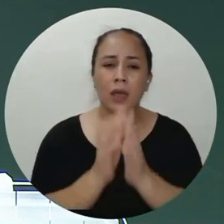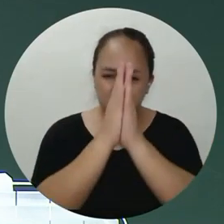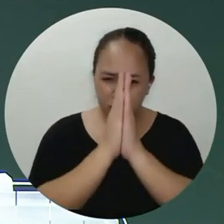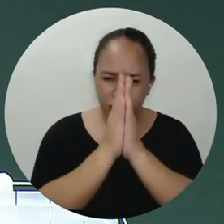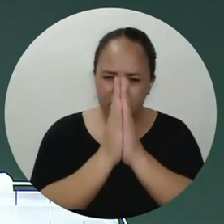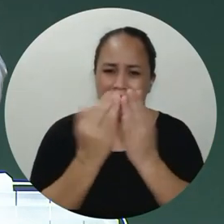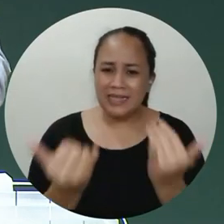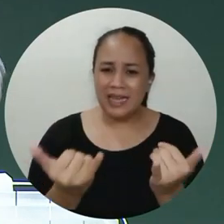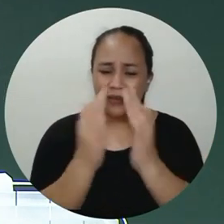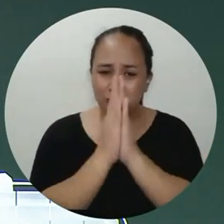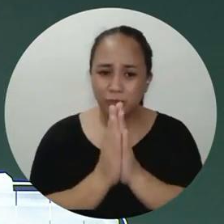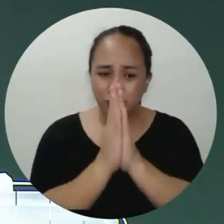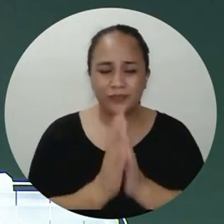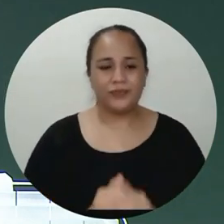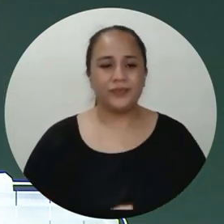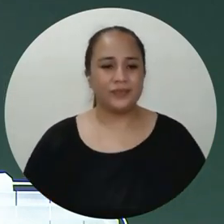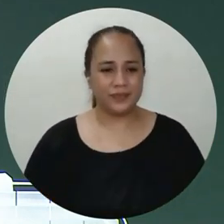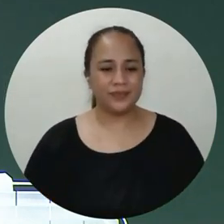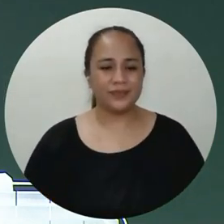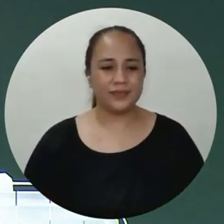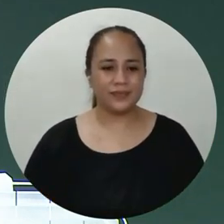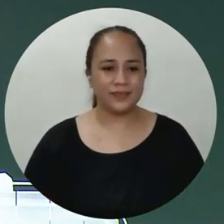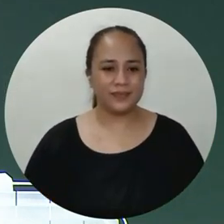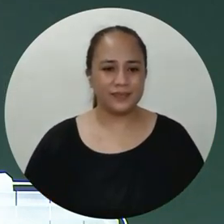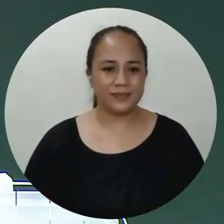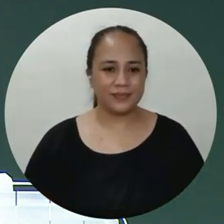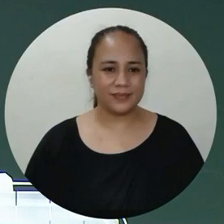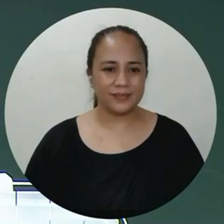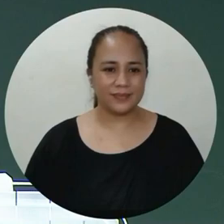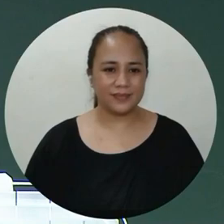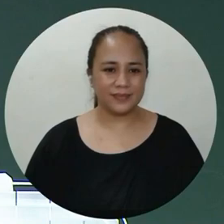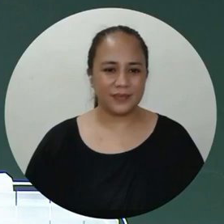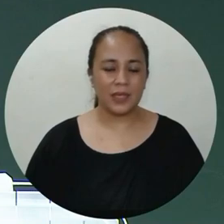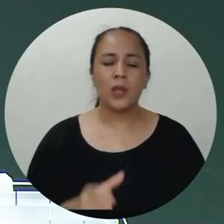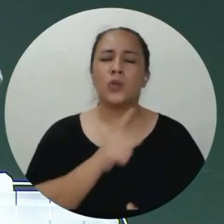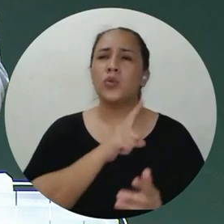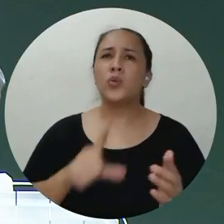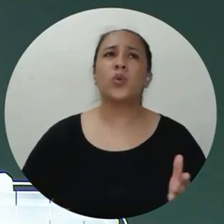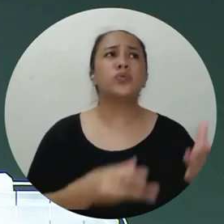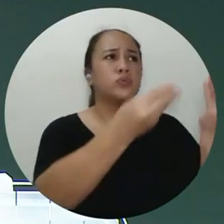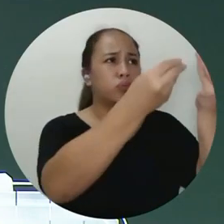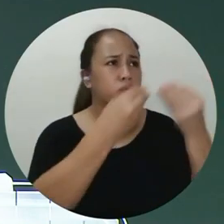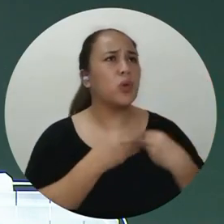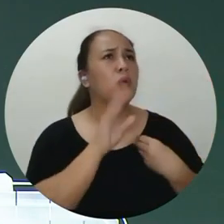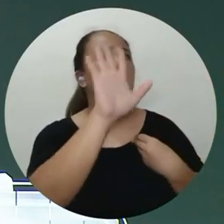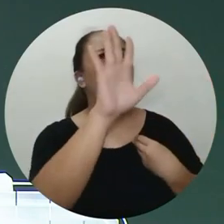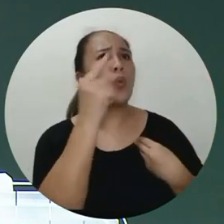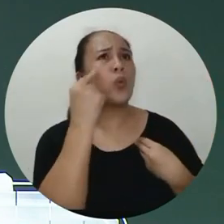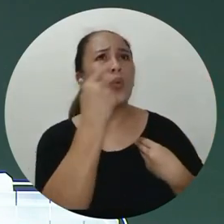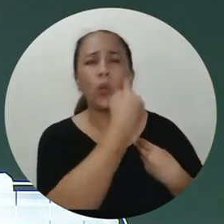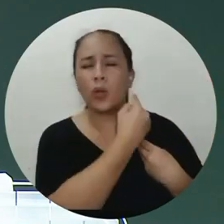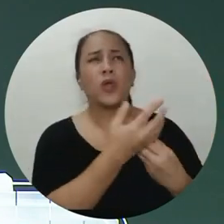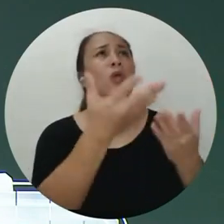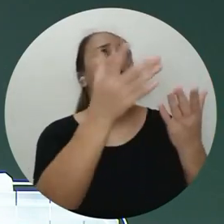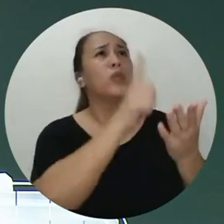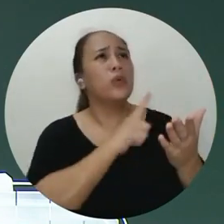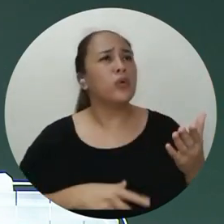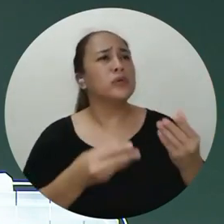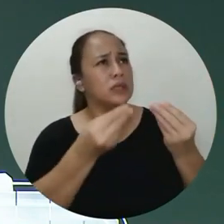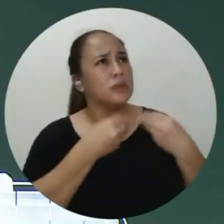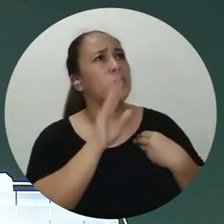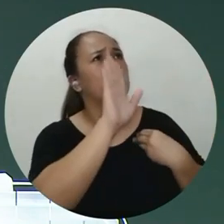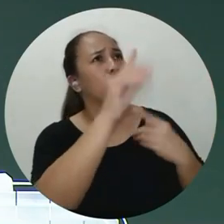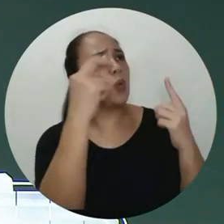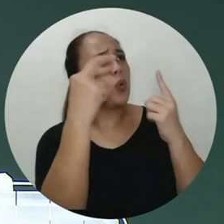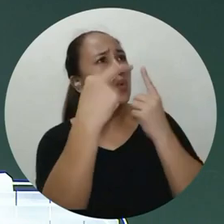하나님 나에게 하나님의 시각을 내게 주옵소서. Lord, give me your eyes or your perspective. 다윗이 대진표를 하나님으로 싹